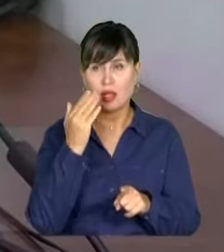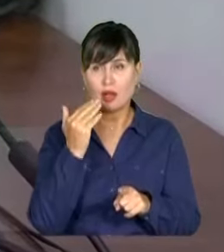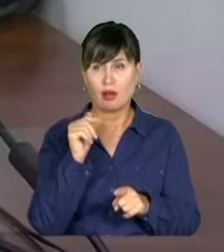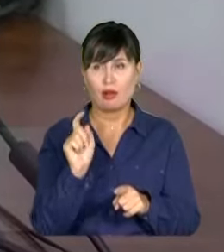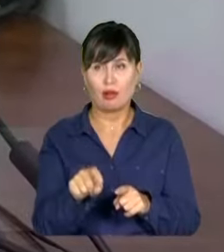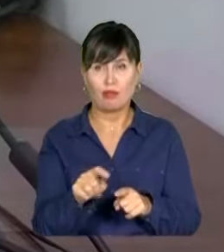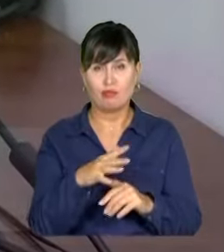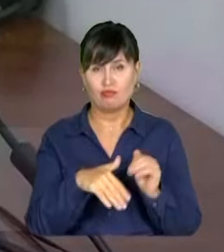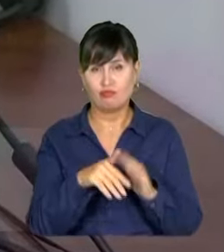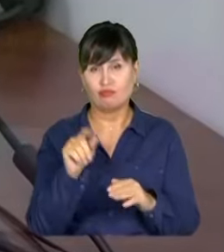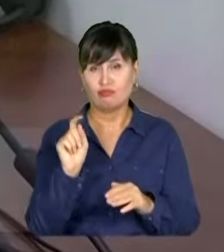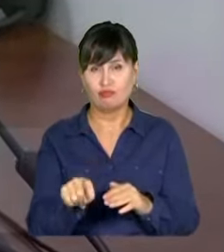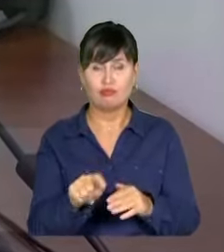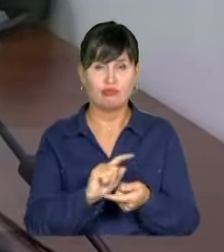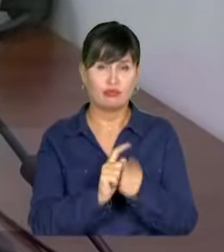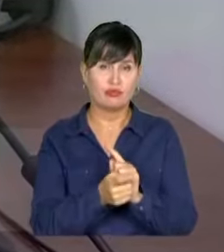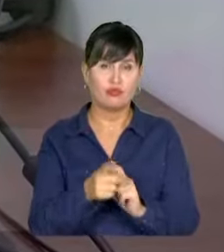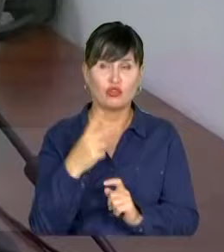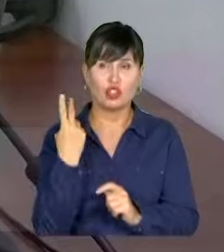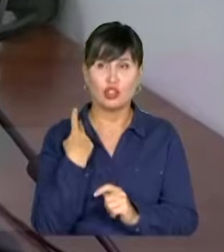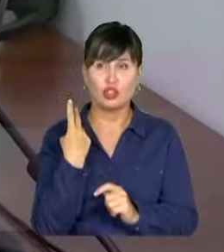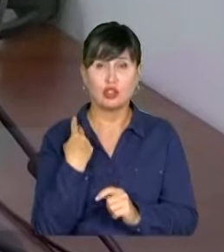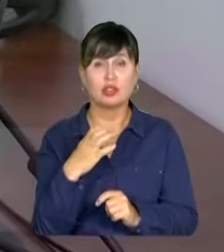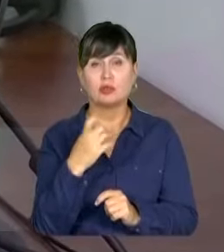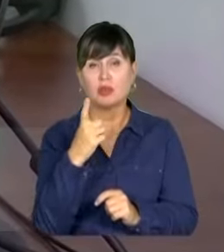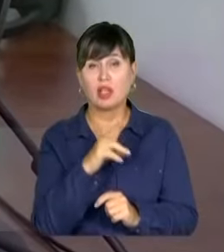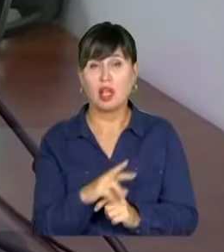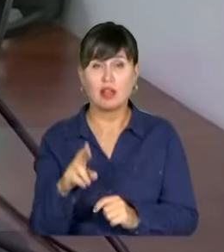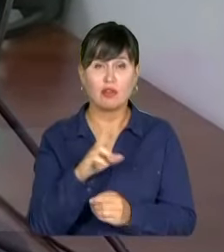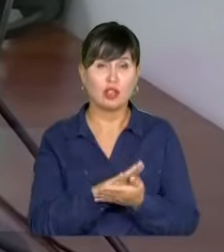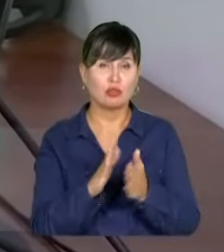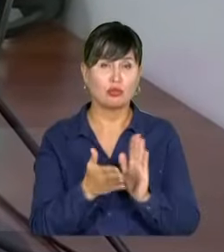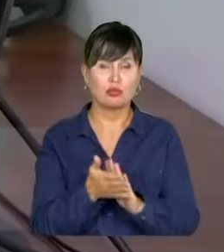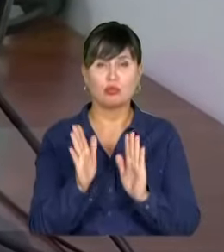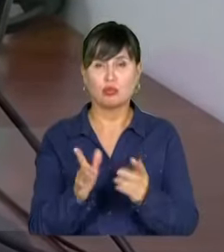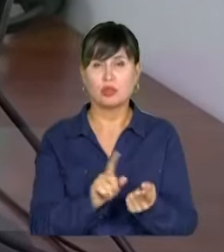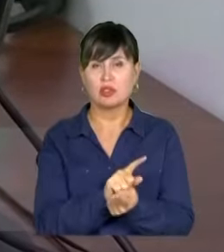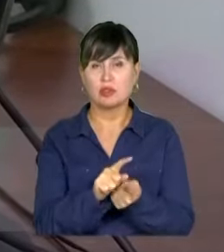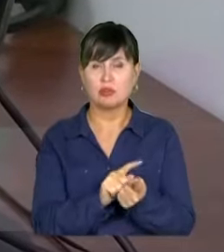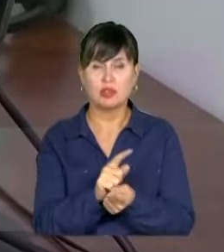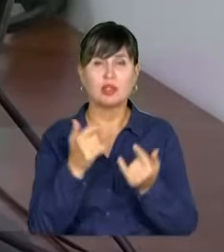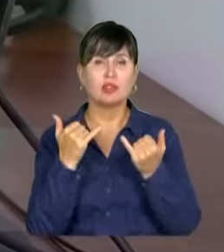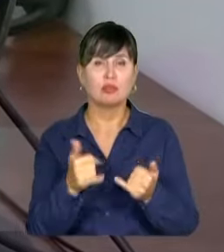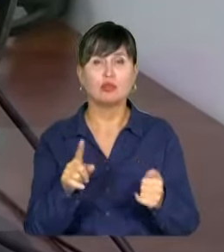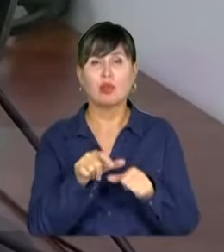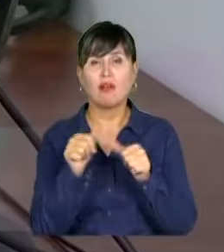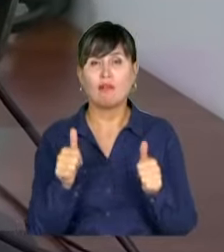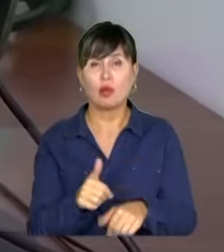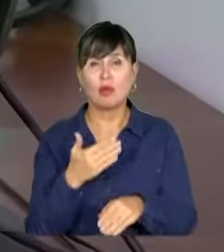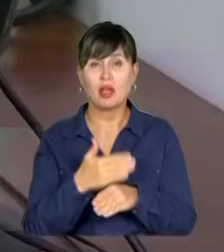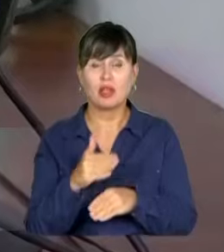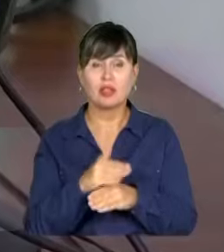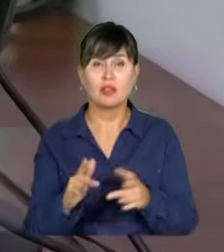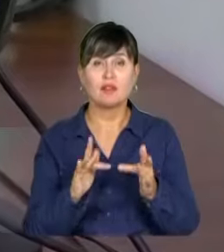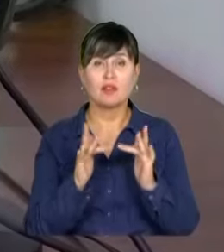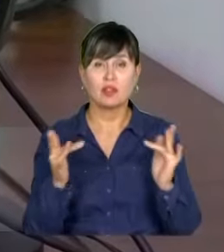движением руки гражданин превращается в должника. С 1 января ситуация должна измениться. Теперь, чтобы оформить кредит в